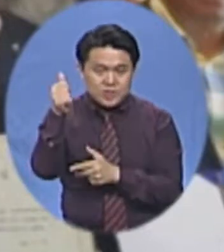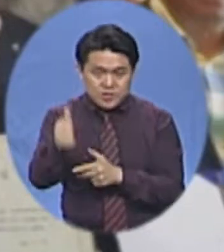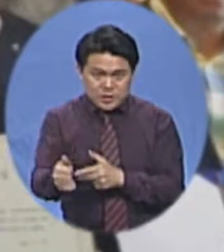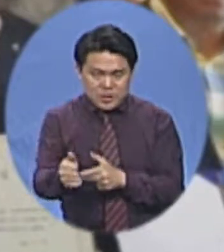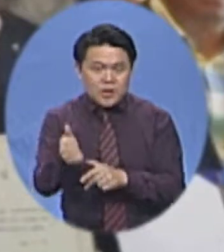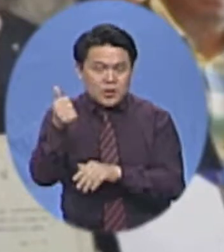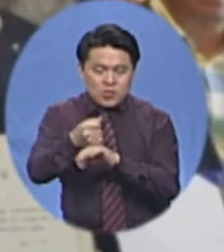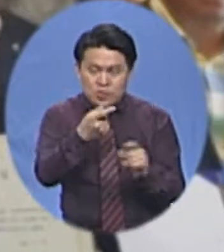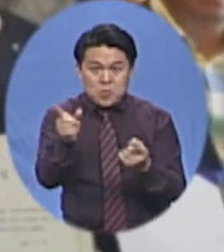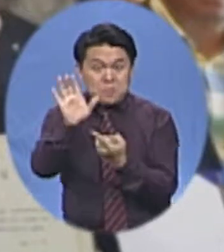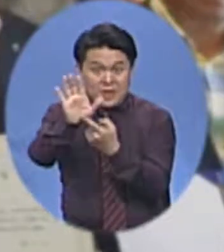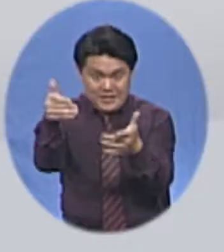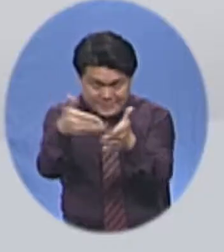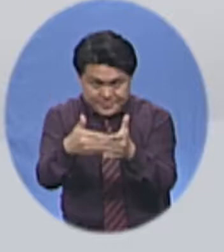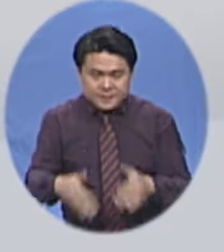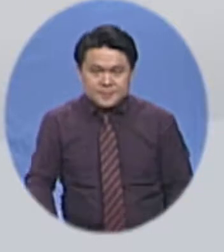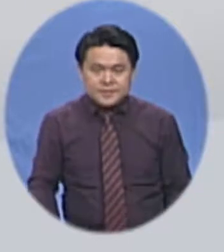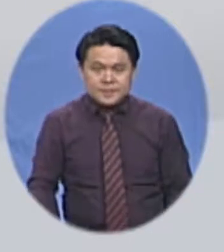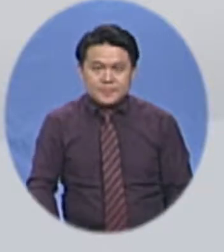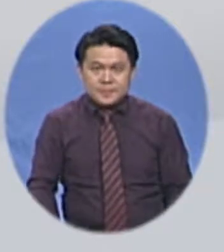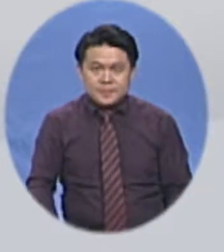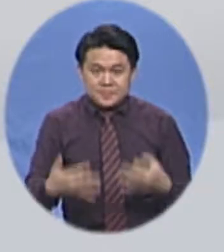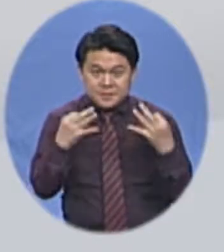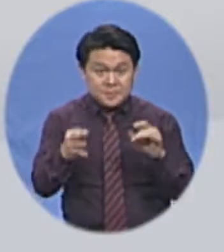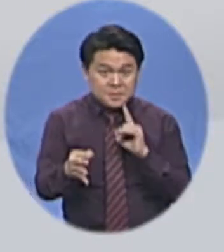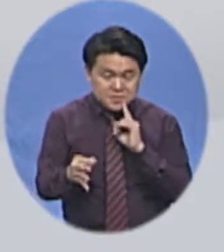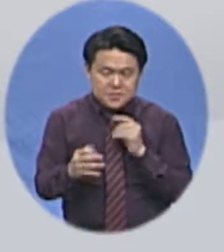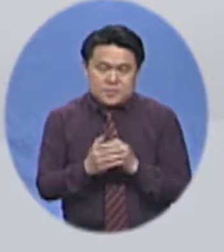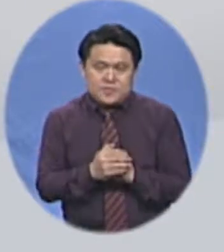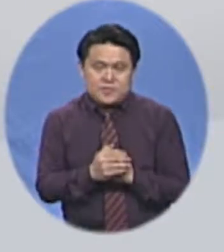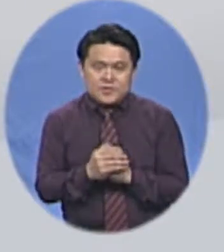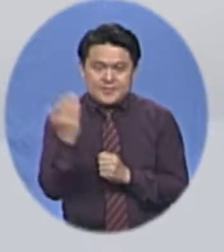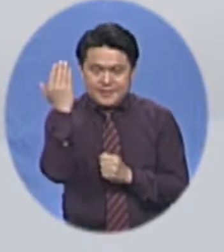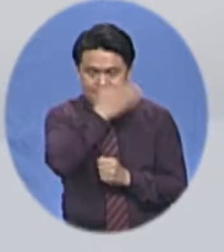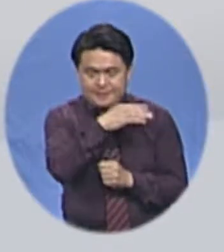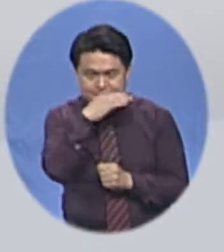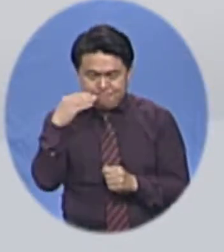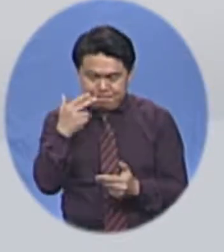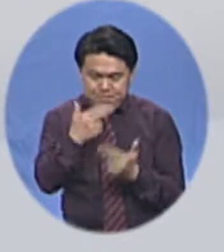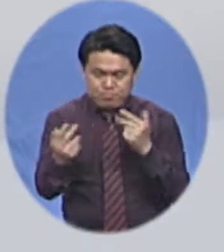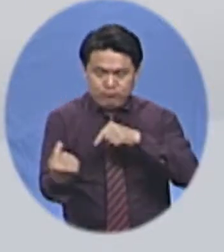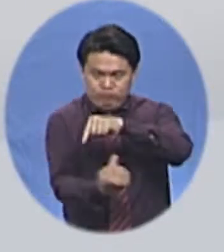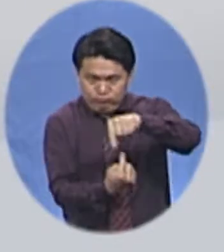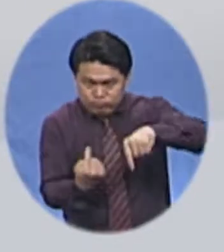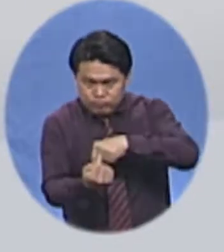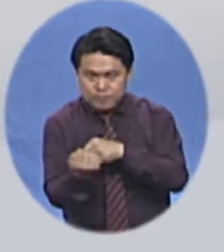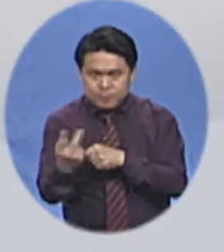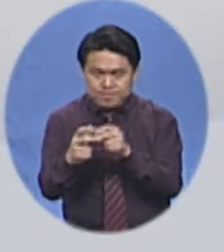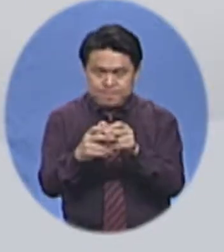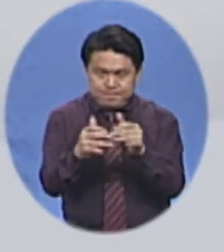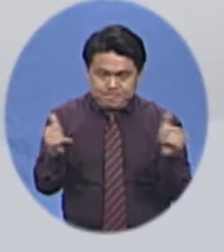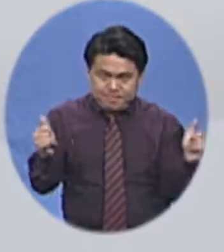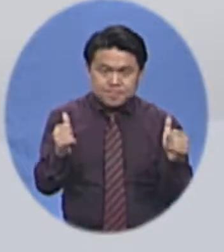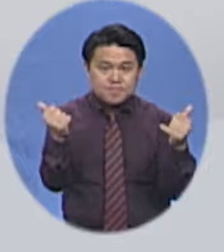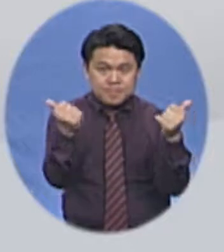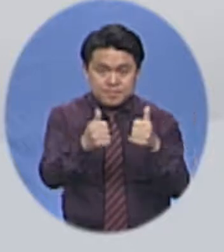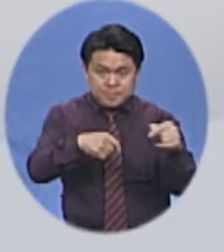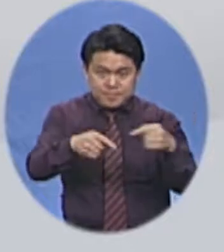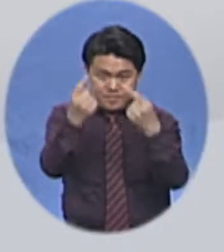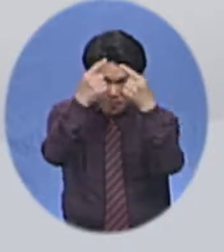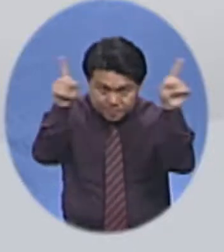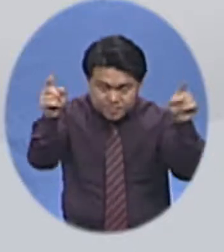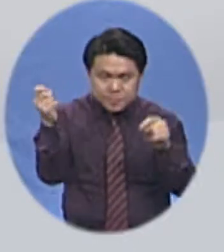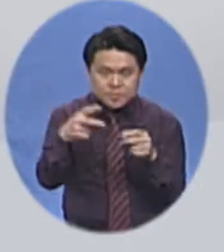임기 성과를 발표했습니다. 김 후보는 투명하고 공정한 협회 운영, 장애인 의회 정치